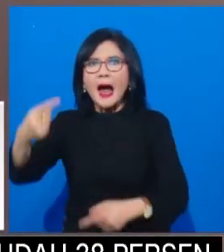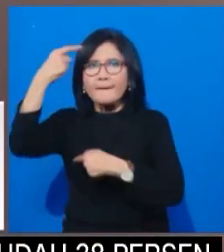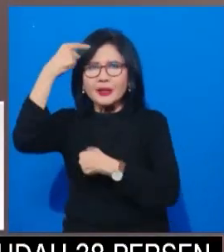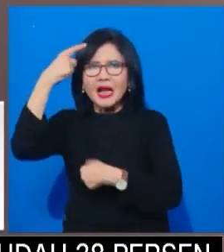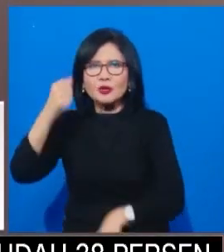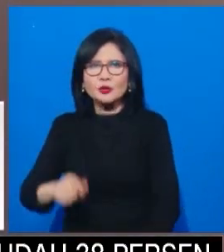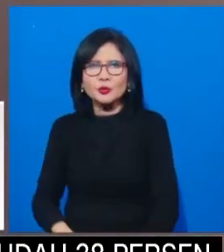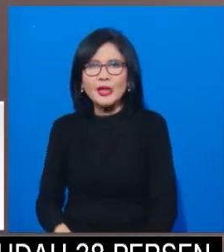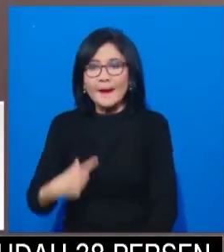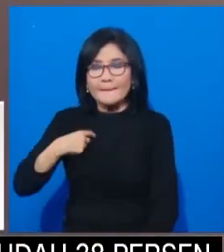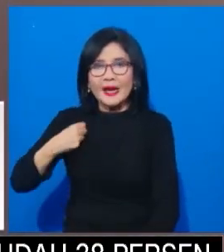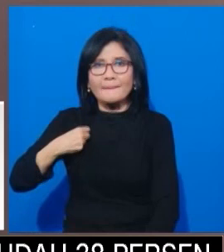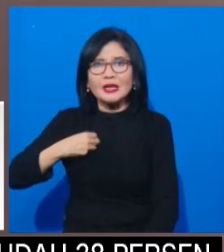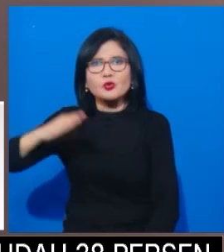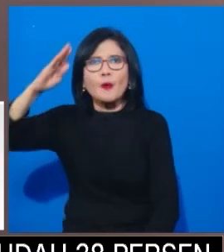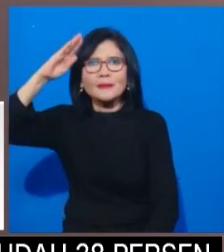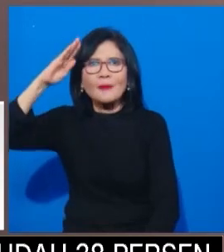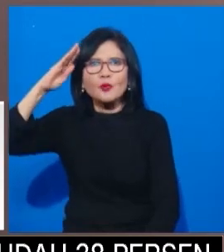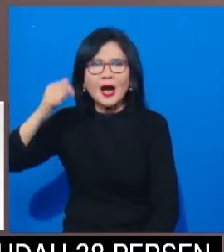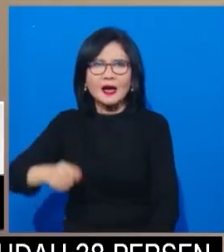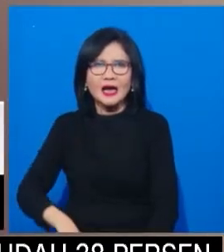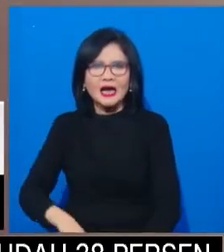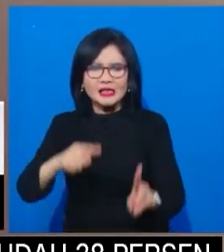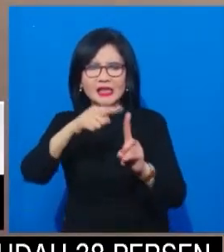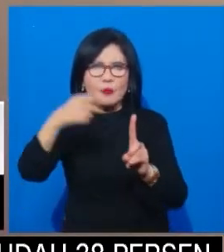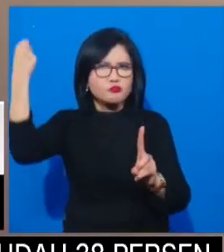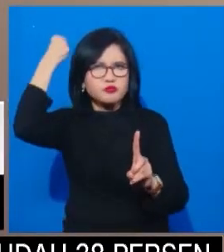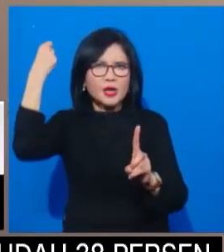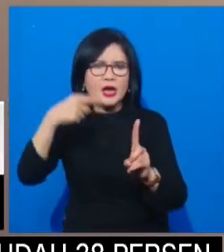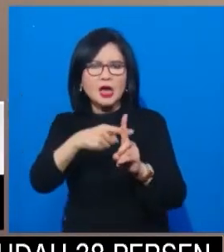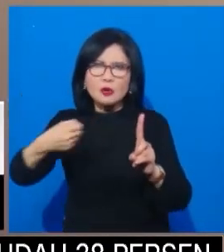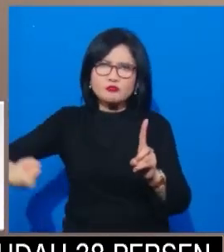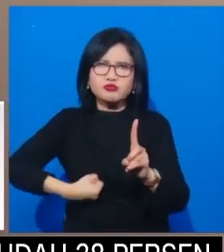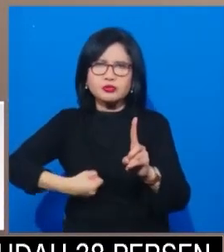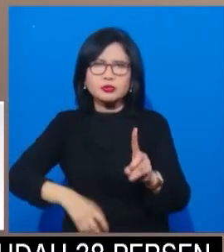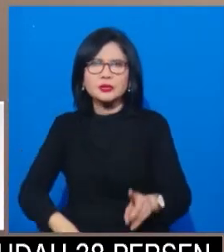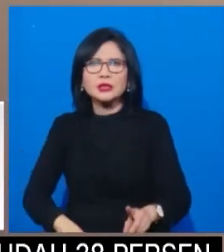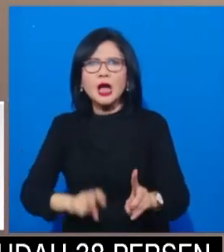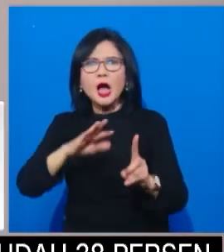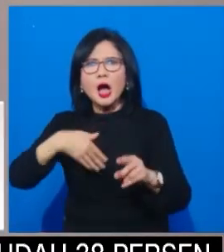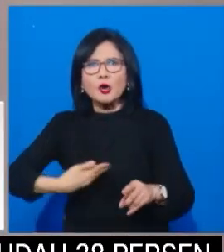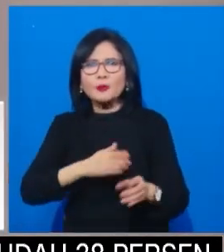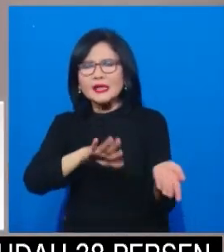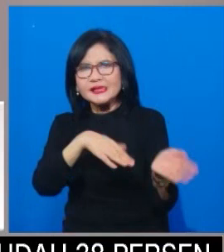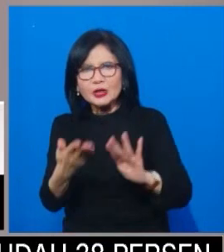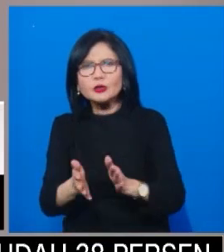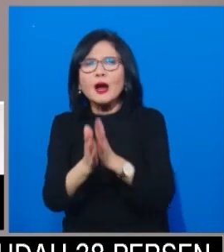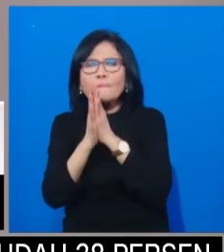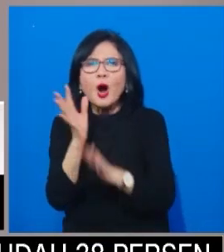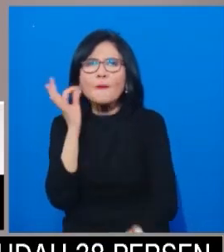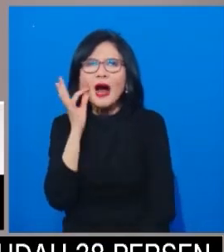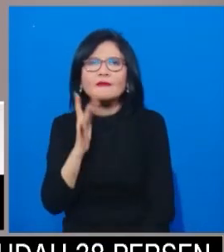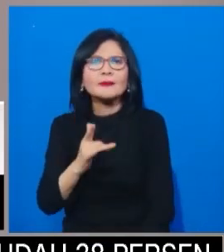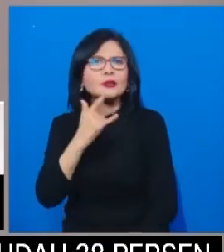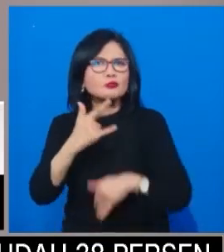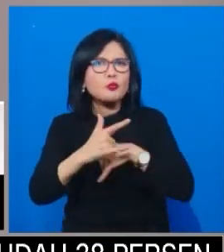yang masih memakai seragam pramuka pada bagian kepala, wajah, hingga perut. Meski korban terjatuh dan sudah meminta maaf, pelaku tak menghentikan